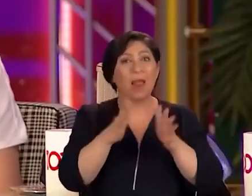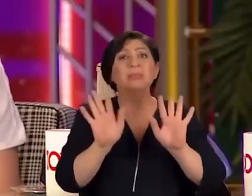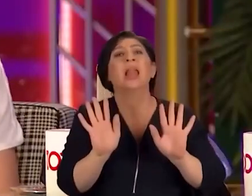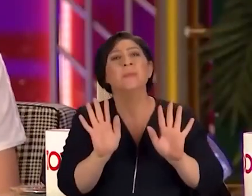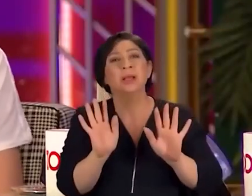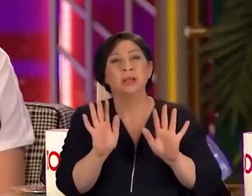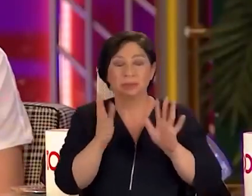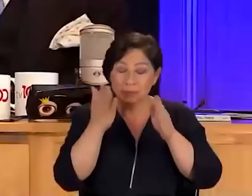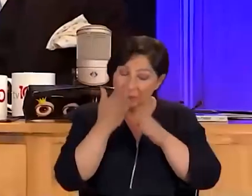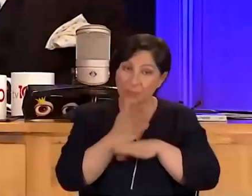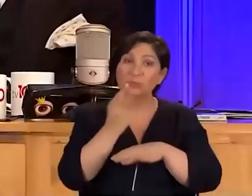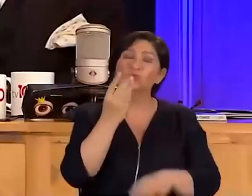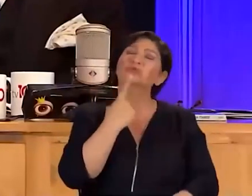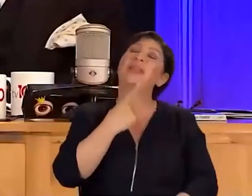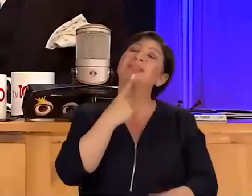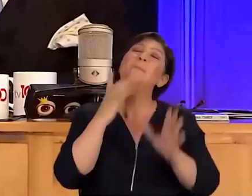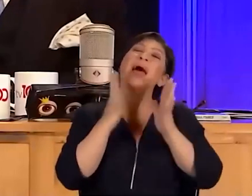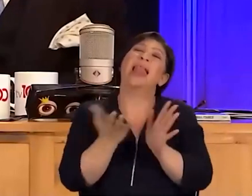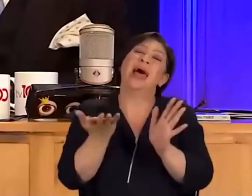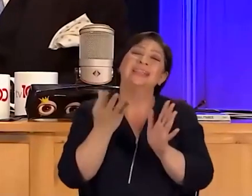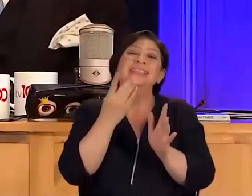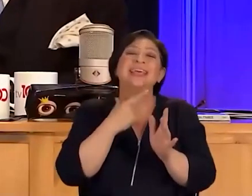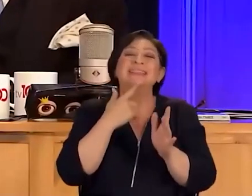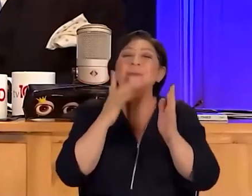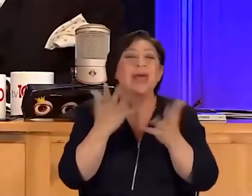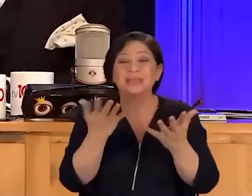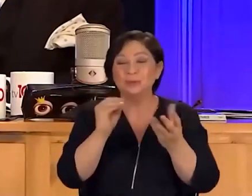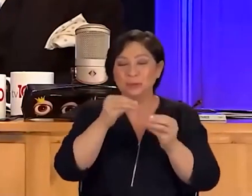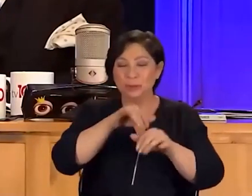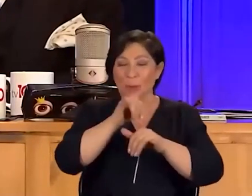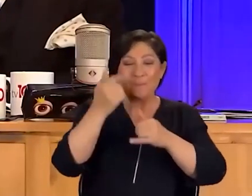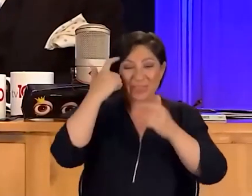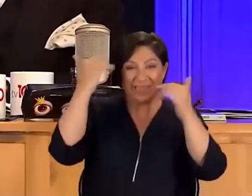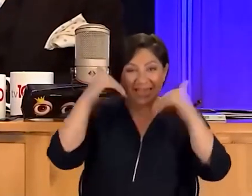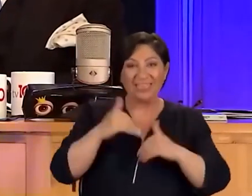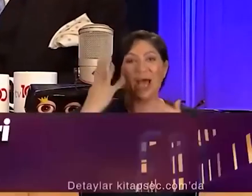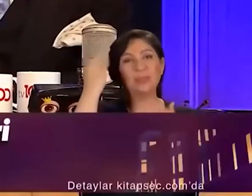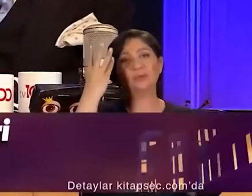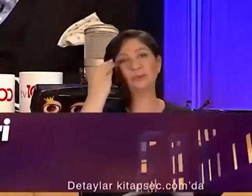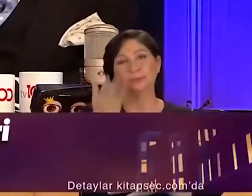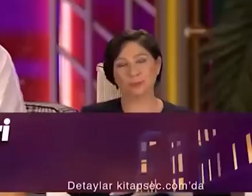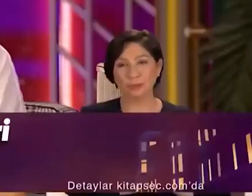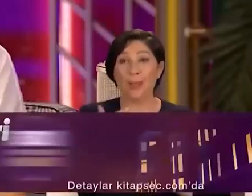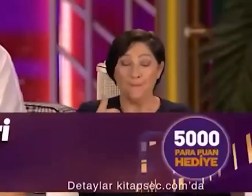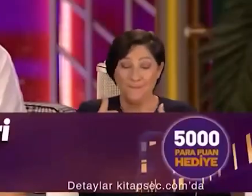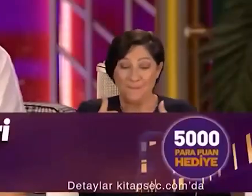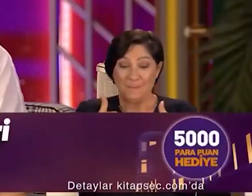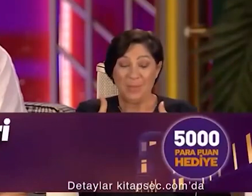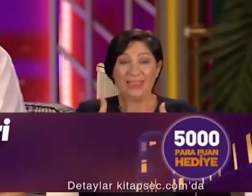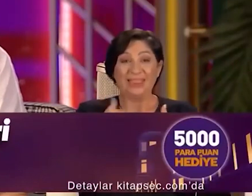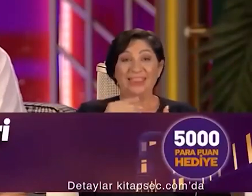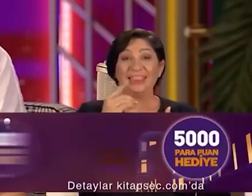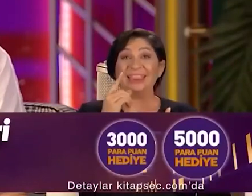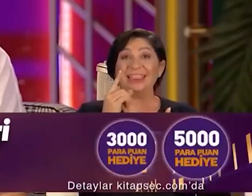mi? Bela gerçeği ama çok abi. Tatlı belalar. Tatlı bela neymiş çocuklar başınıza geldiğinde anlıyorsunuz. Ben böyle